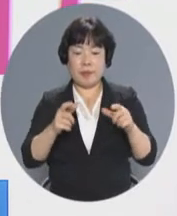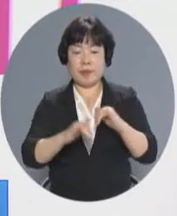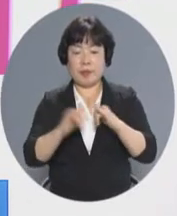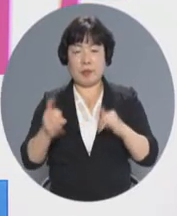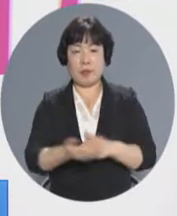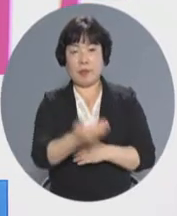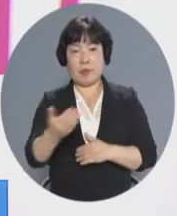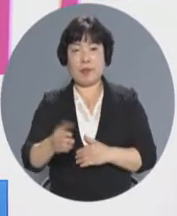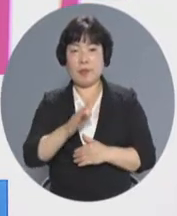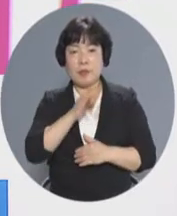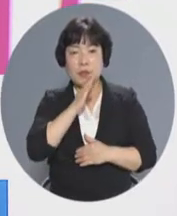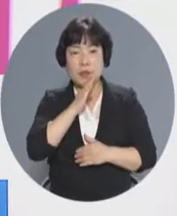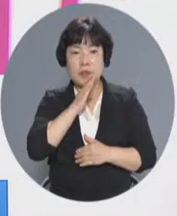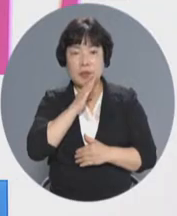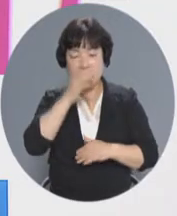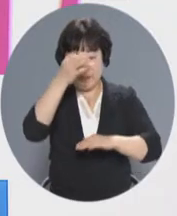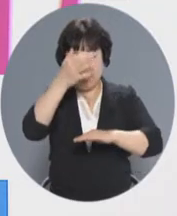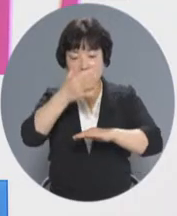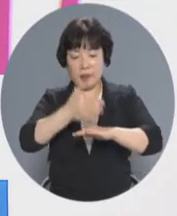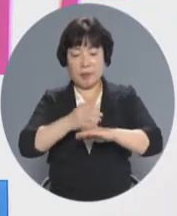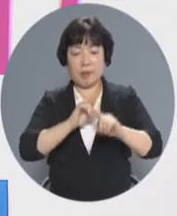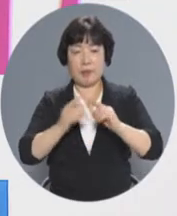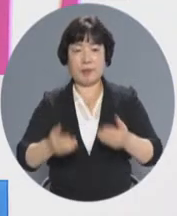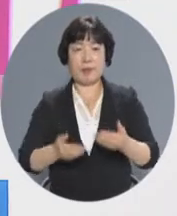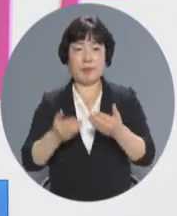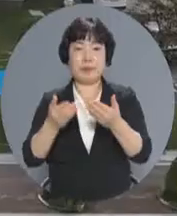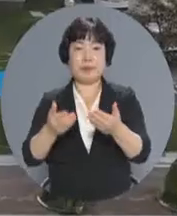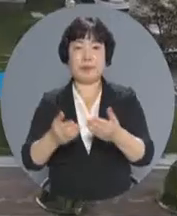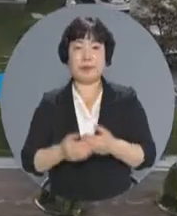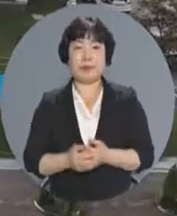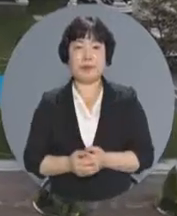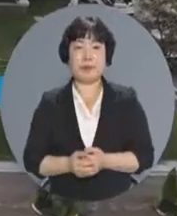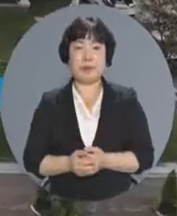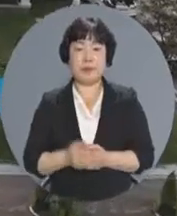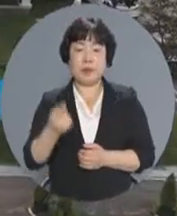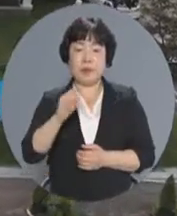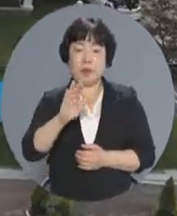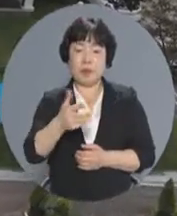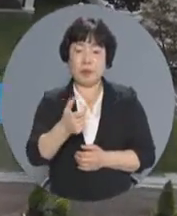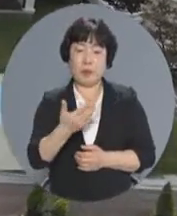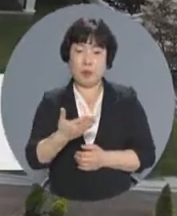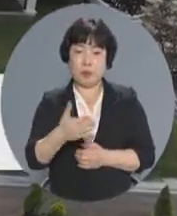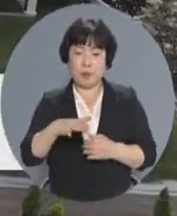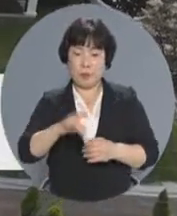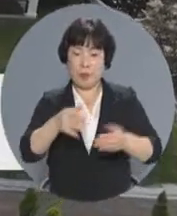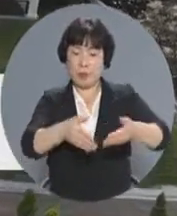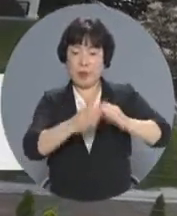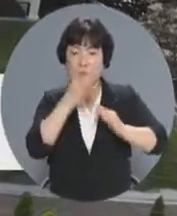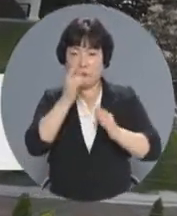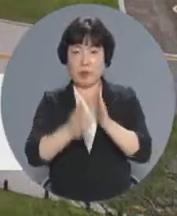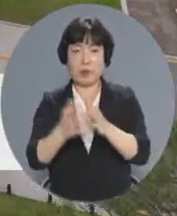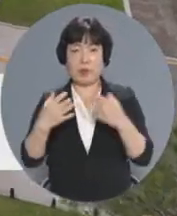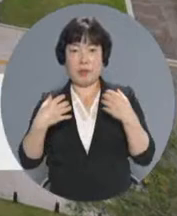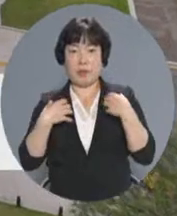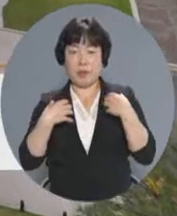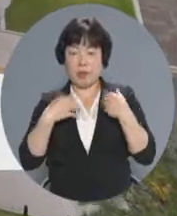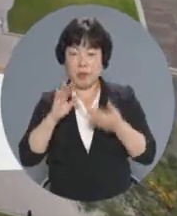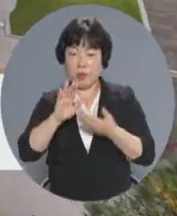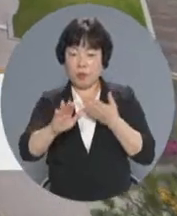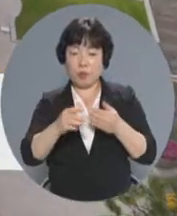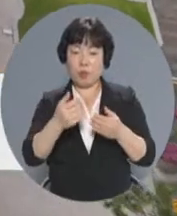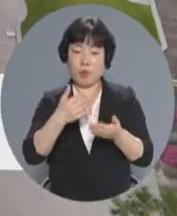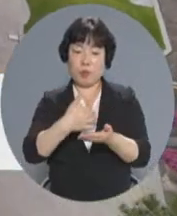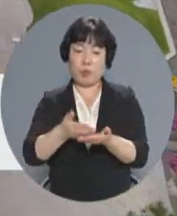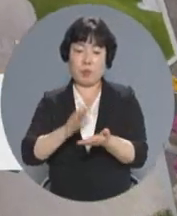주민들께 정말 고맙다는 말씀을. 1969년 지어진 순천시 청사는 이후